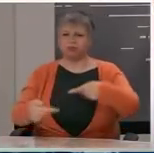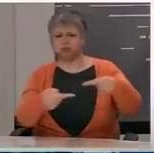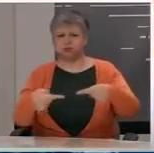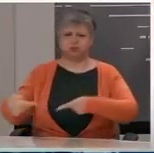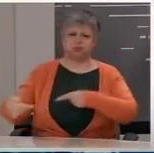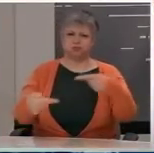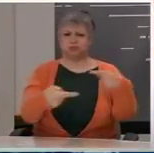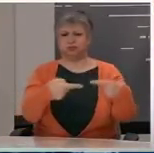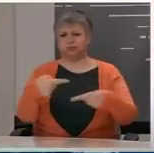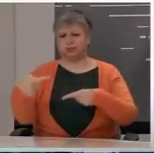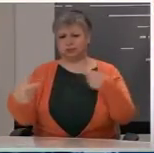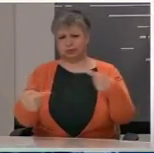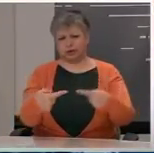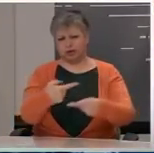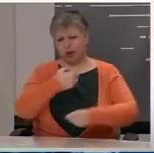σφοδρότατη,